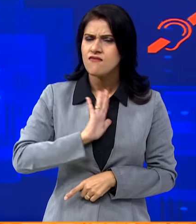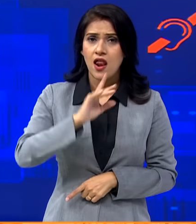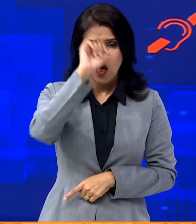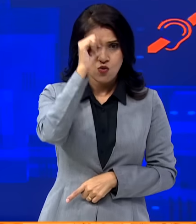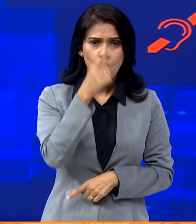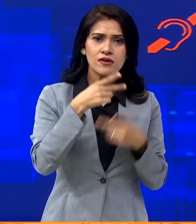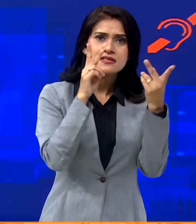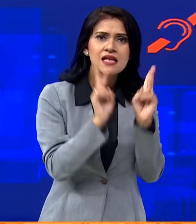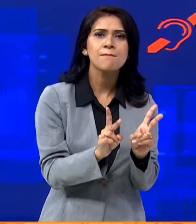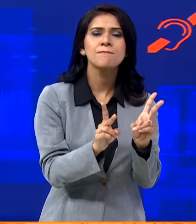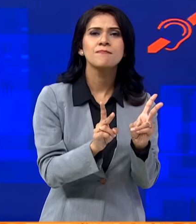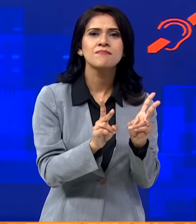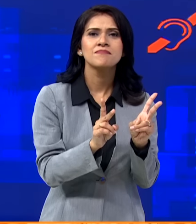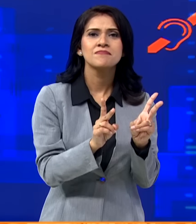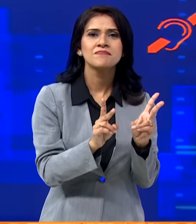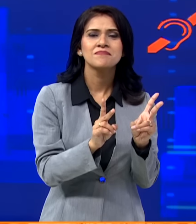है